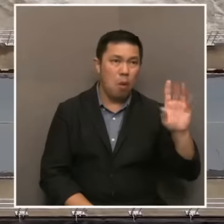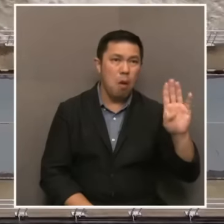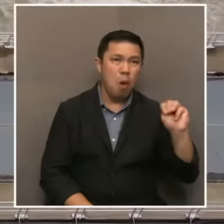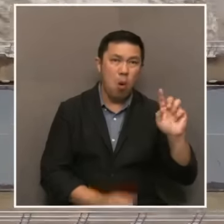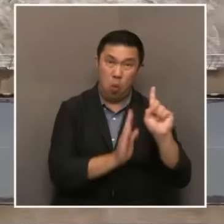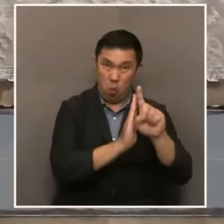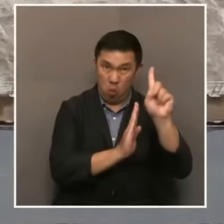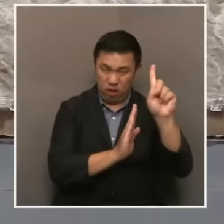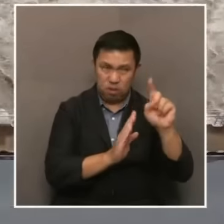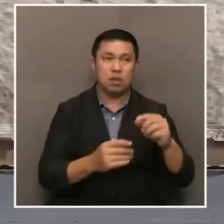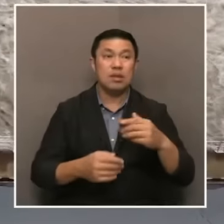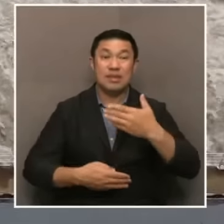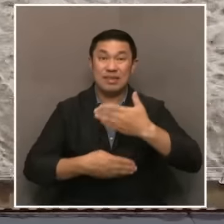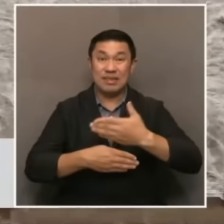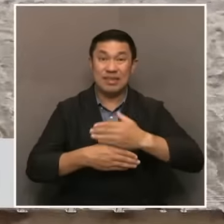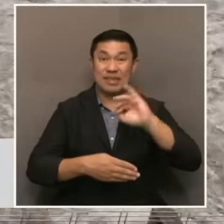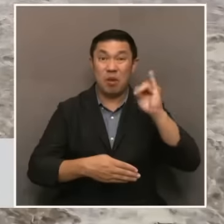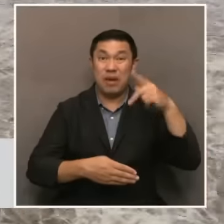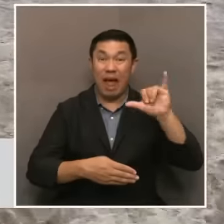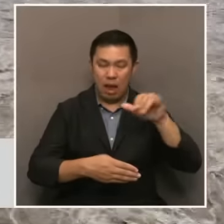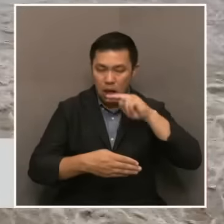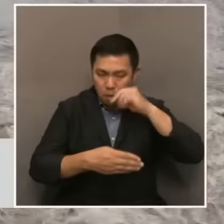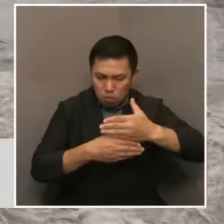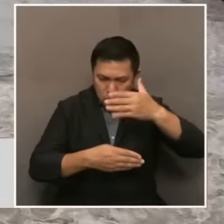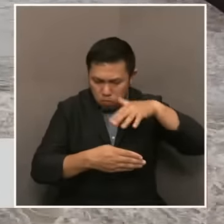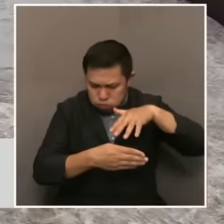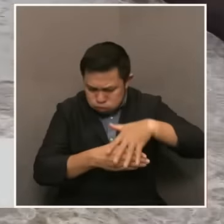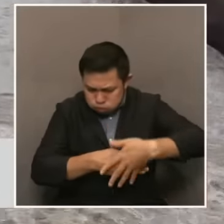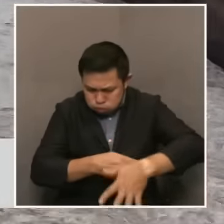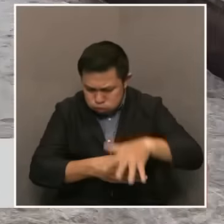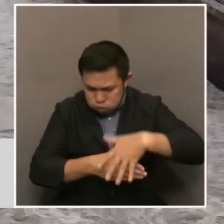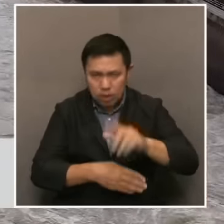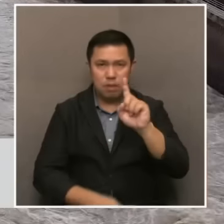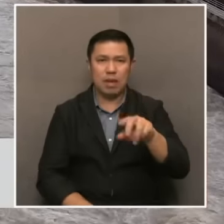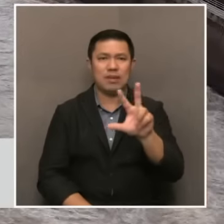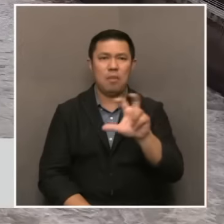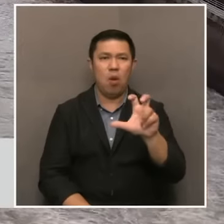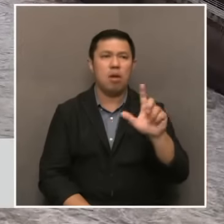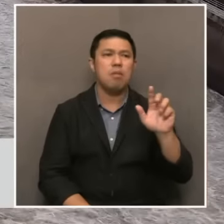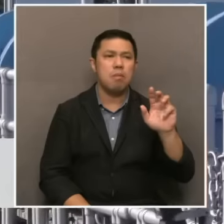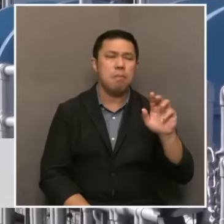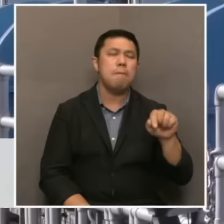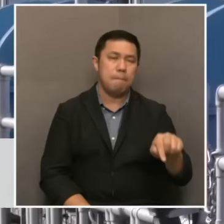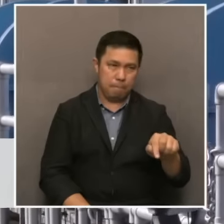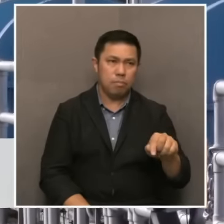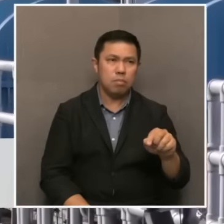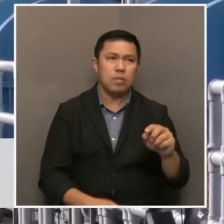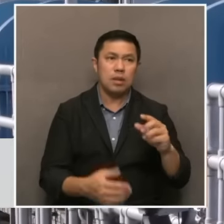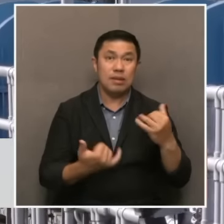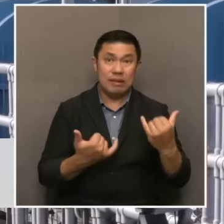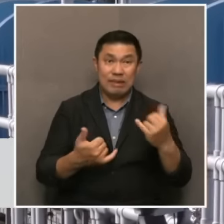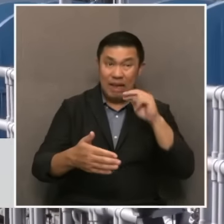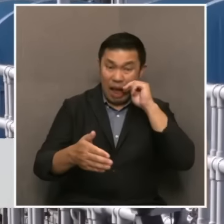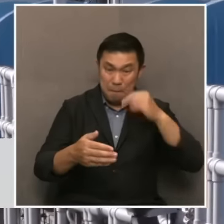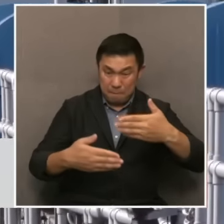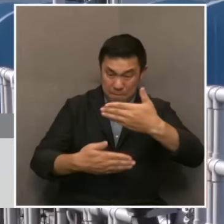ค่ะขณะที่เขื่อนเจ้าพระยายังคงการระบายน้ำไว้ที่เกณฑ์ 1,300ลูกบาทเมตรต่อวินาทีส่งผลให้ระดับน้ำ